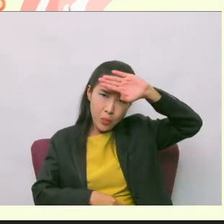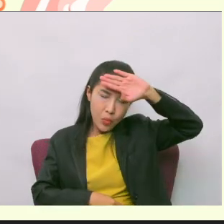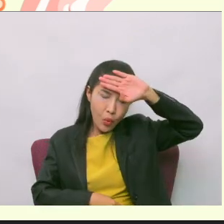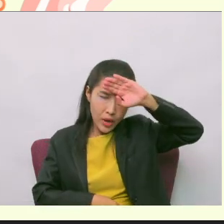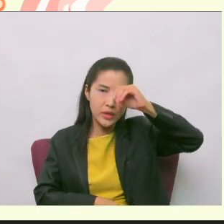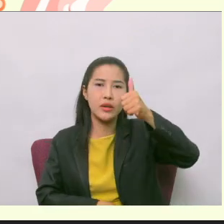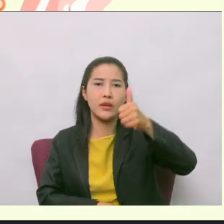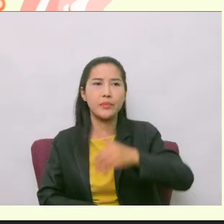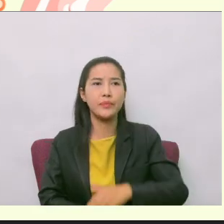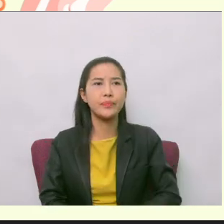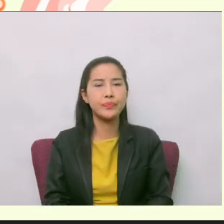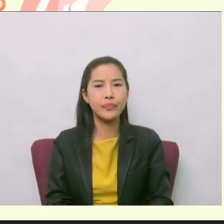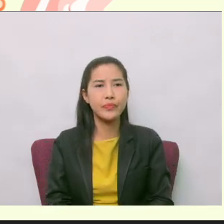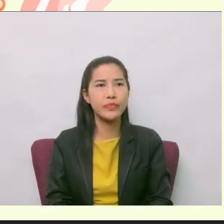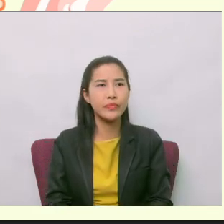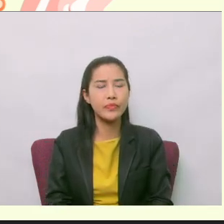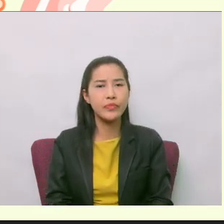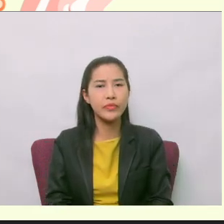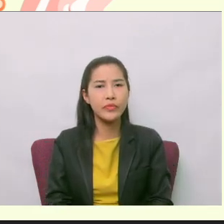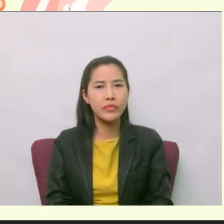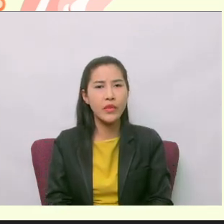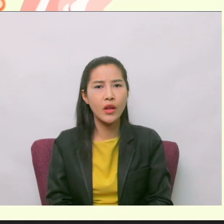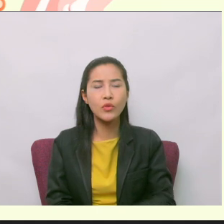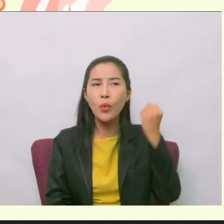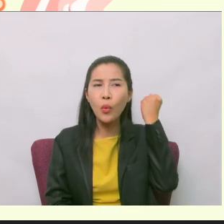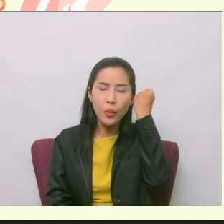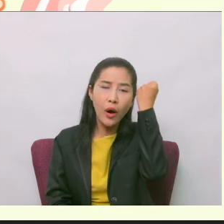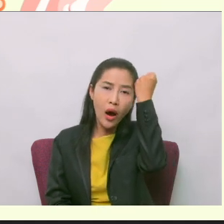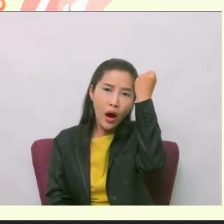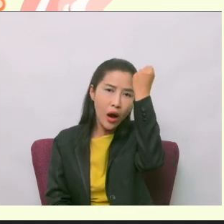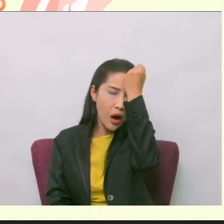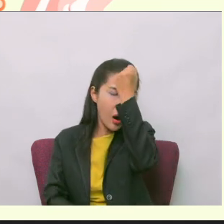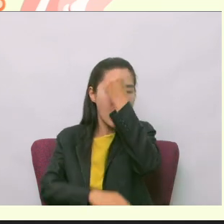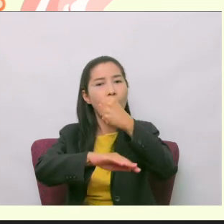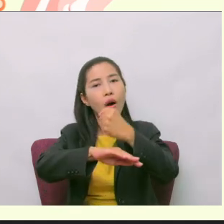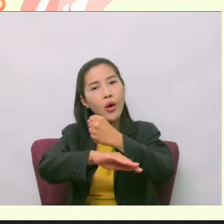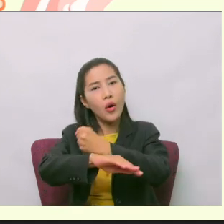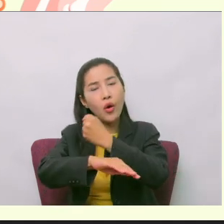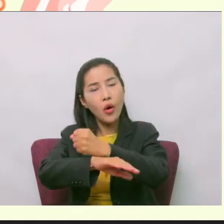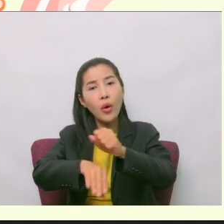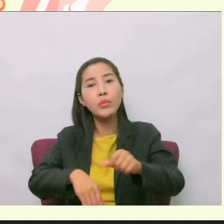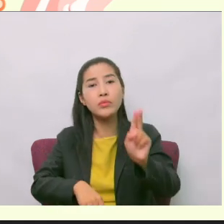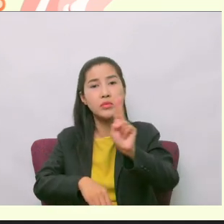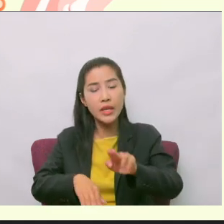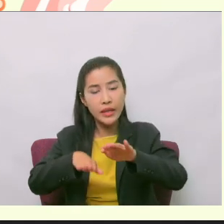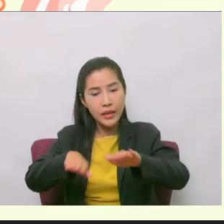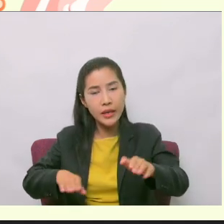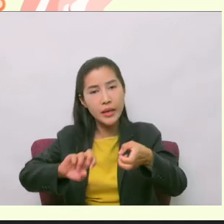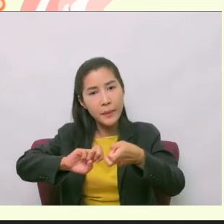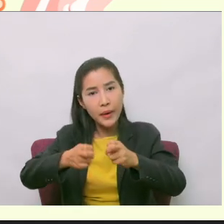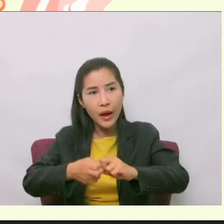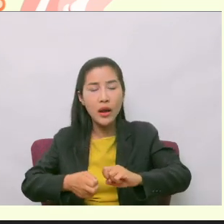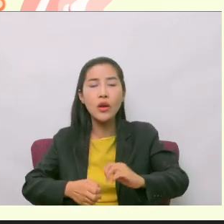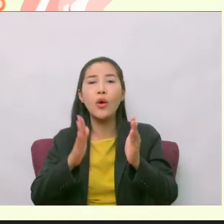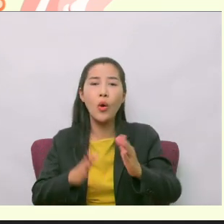แล้วก็ต่อไปถ้าเกิดว่าเราจะใช้ลูกประคบในกรณีของเด็กที่มีปัญหานะคะหรือว่าผู้ป่วยที่เป็นผู้ใหญ่ก็ตามเน